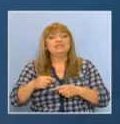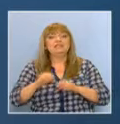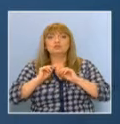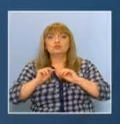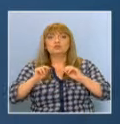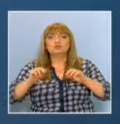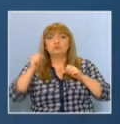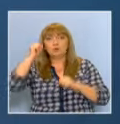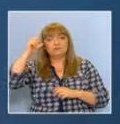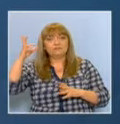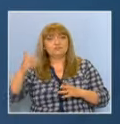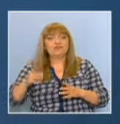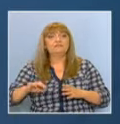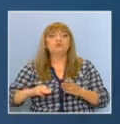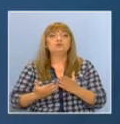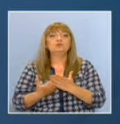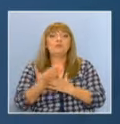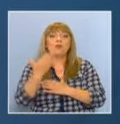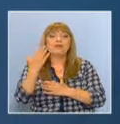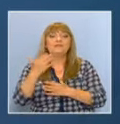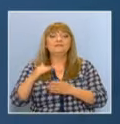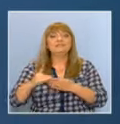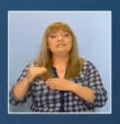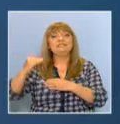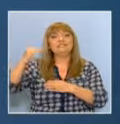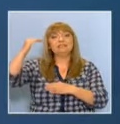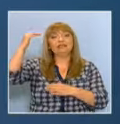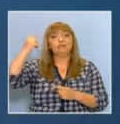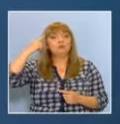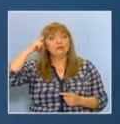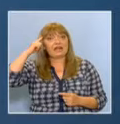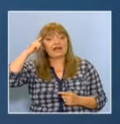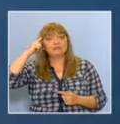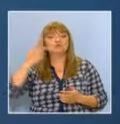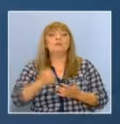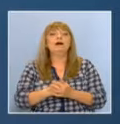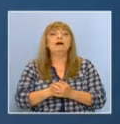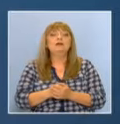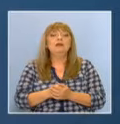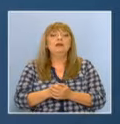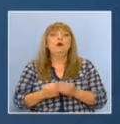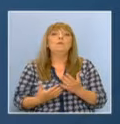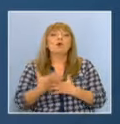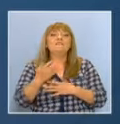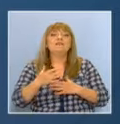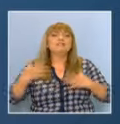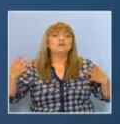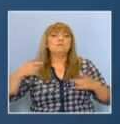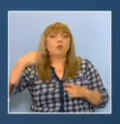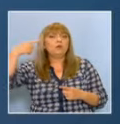просвещението, с появата, с издигането на разума в култ, също се появяват много идеи за утопии,